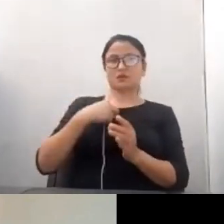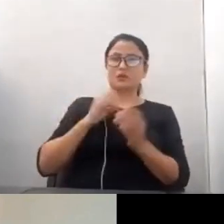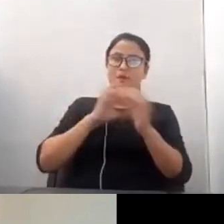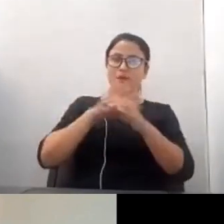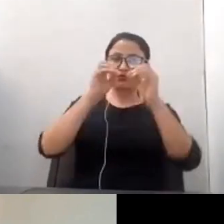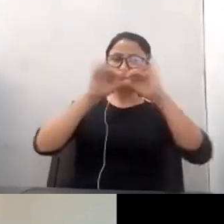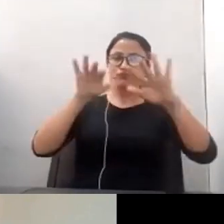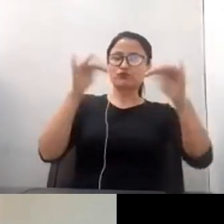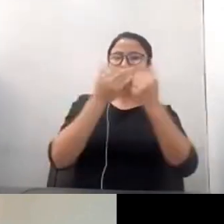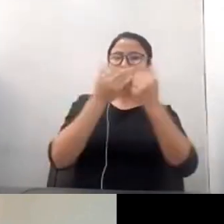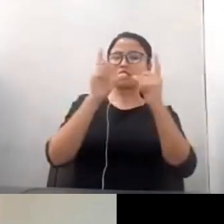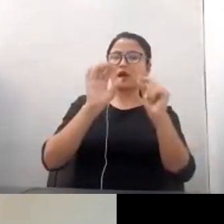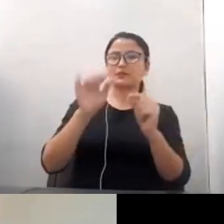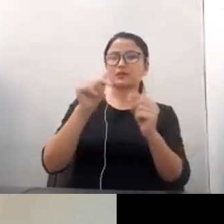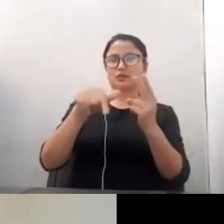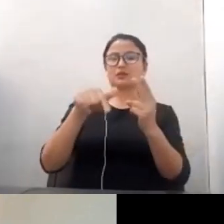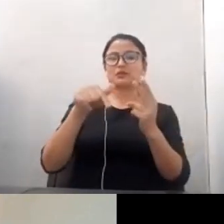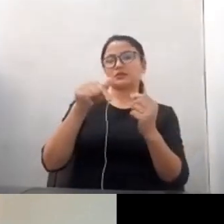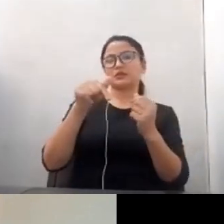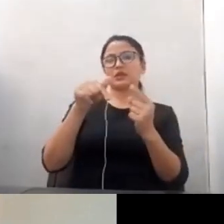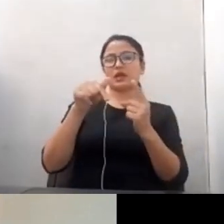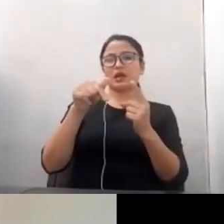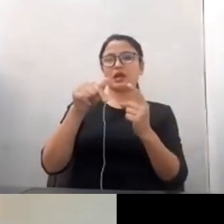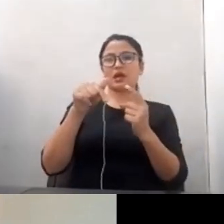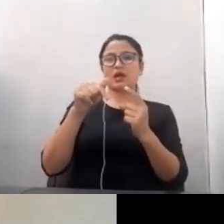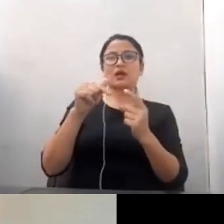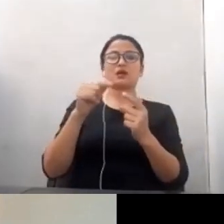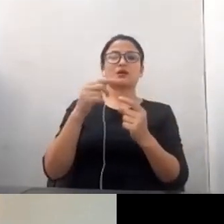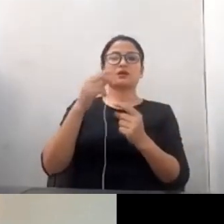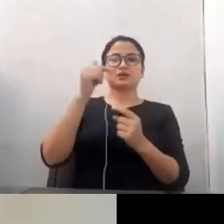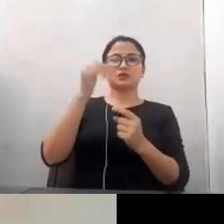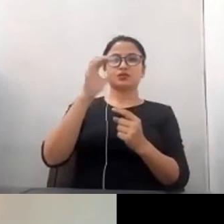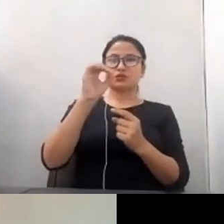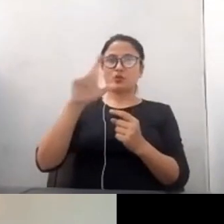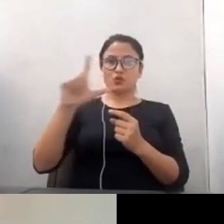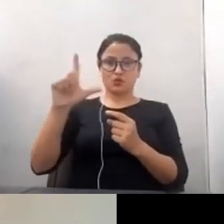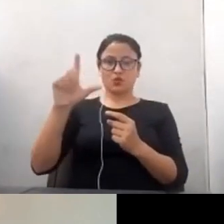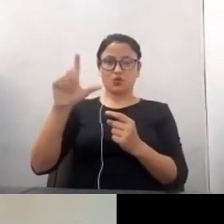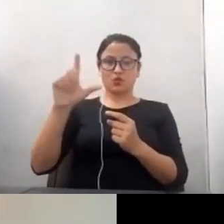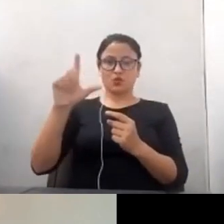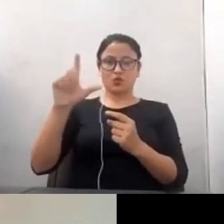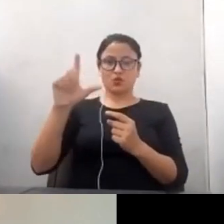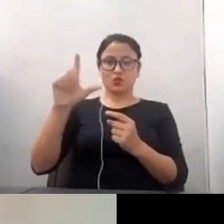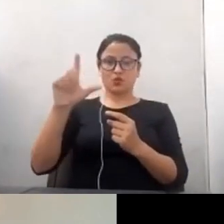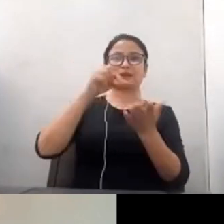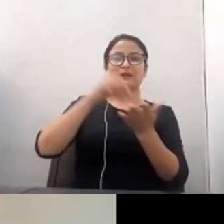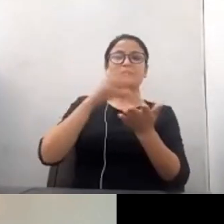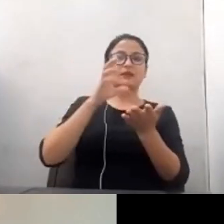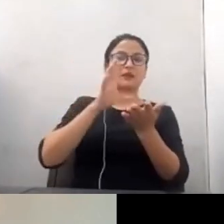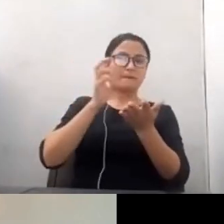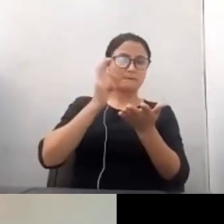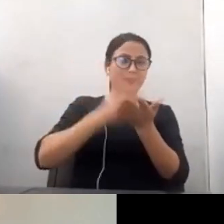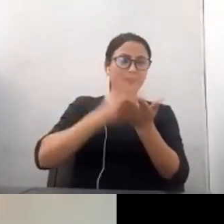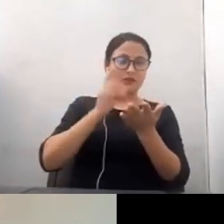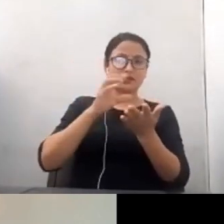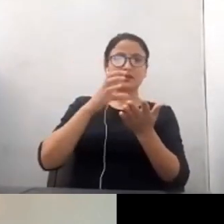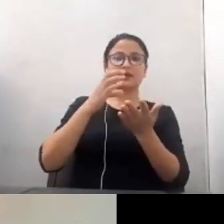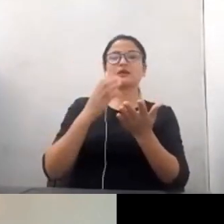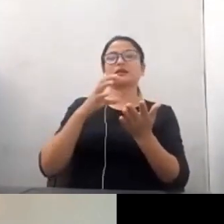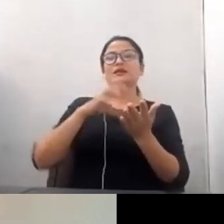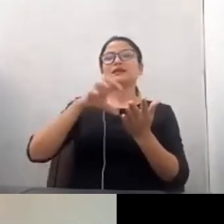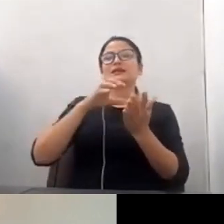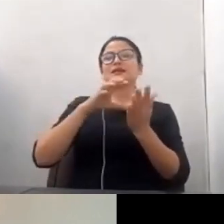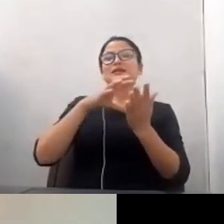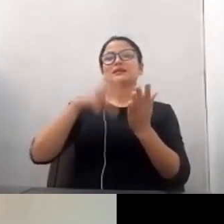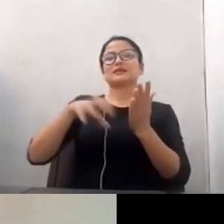र यस्ता टोल फ्री नम्बरहरू केन्द्रमा मात्र नभइकन स्थानीय तहसम्म पनि हुन जरुरी छ। यो यसका लागि पनि समितिले विशेष